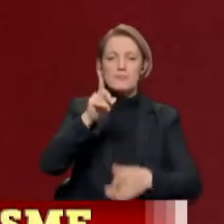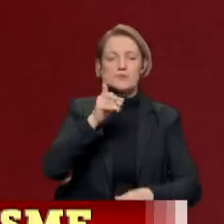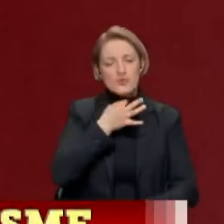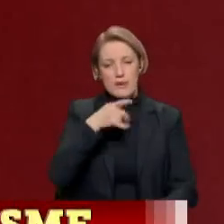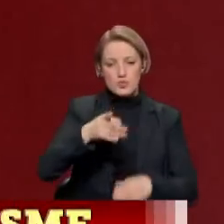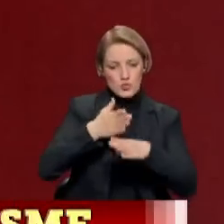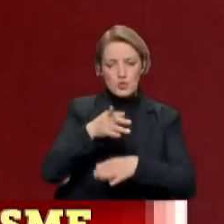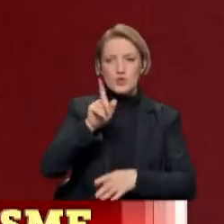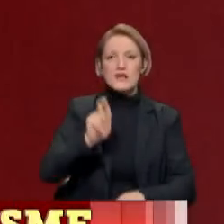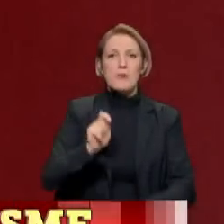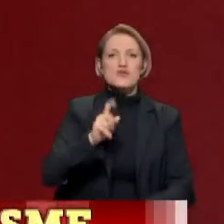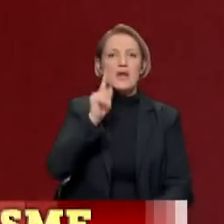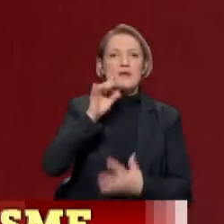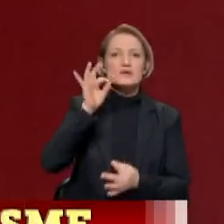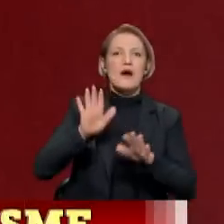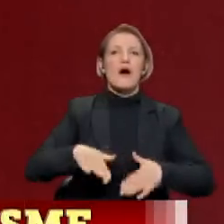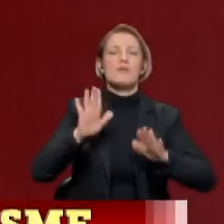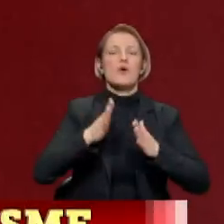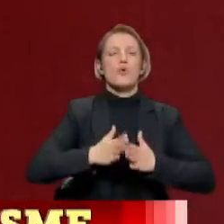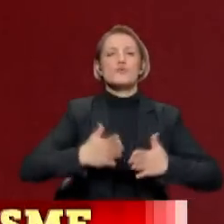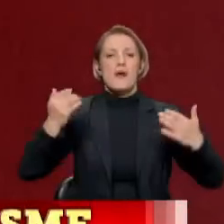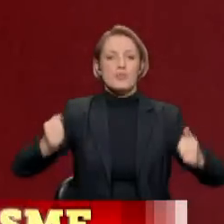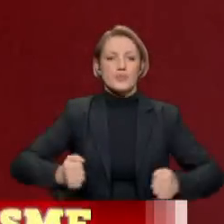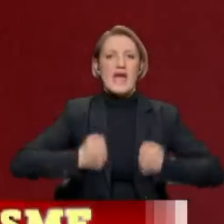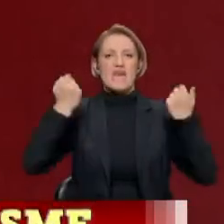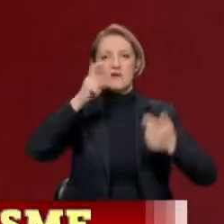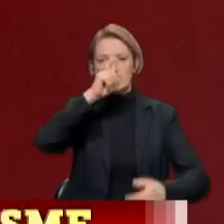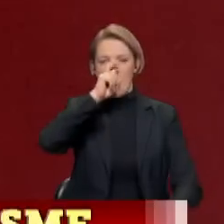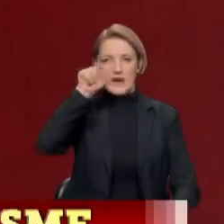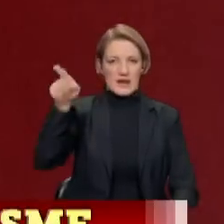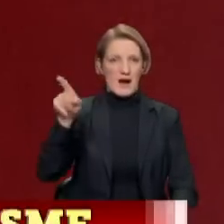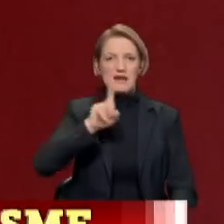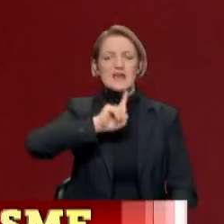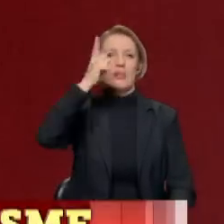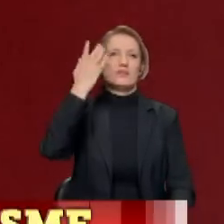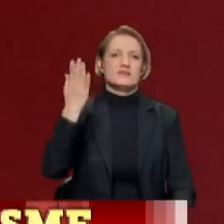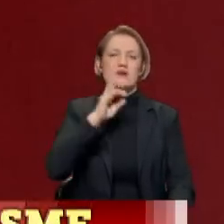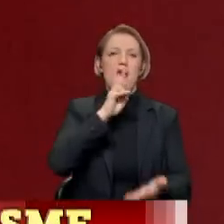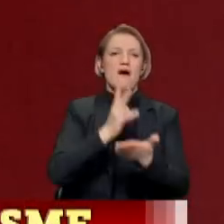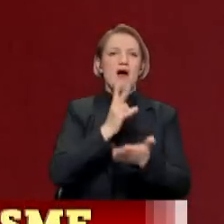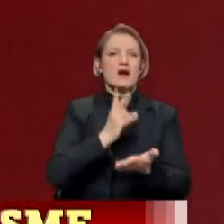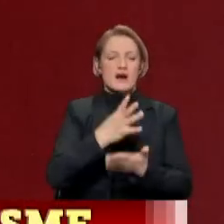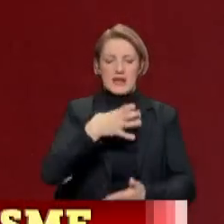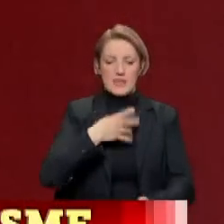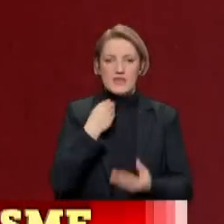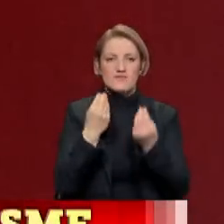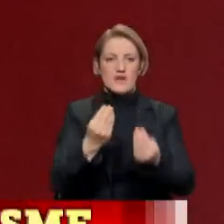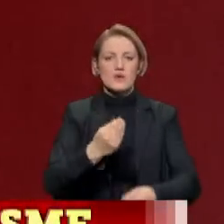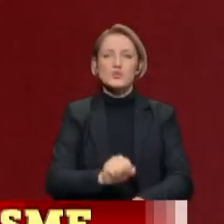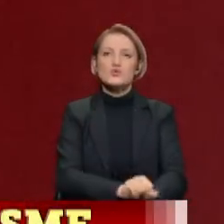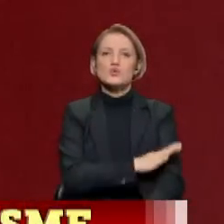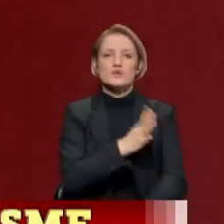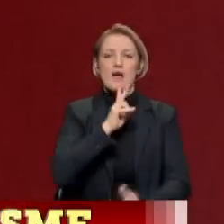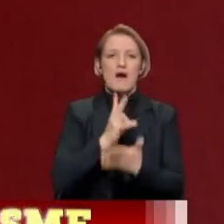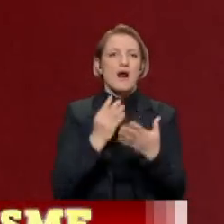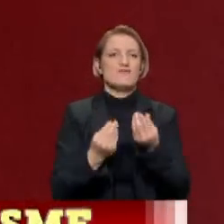bunu yapalım diyecek insan kalmadı. O kocaman, devasa sarayda Erdoğan artık yalnız, kararlarını kendisi veriyor, duygusal